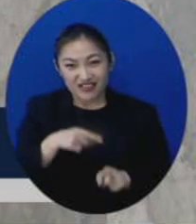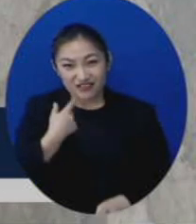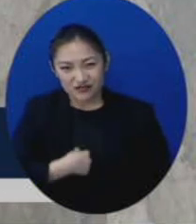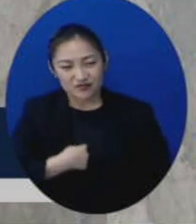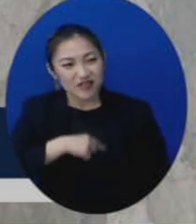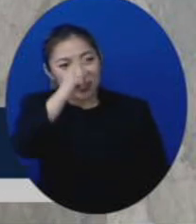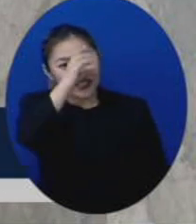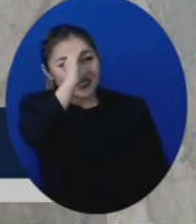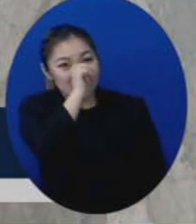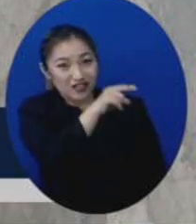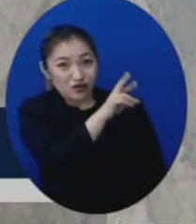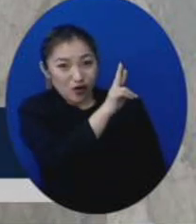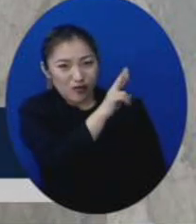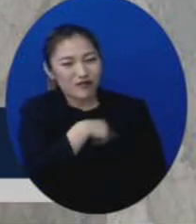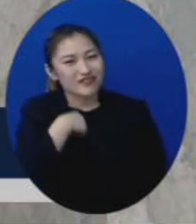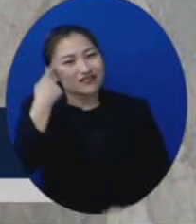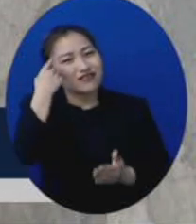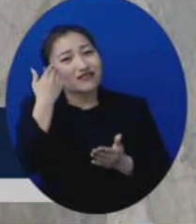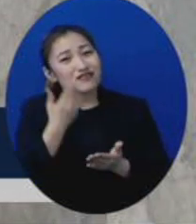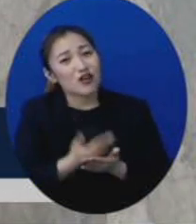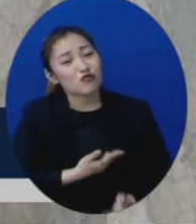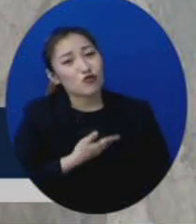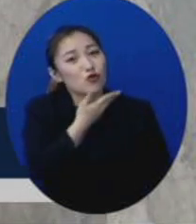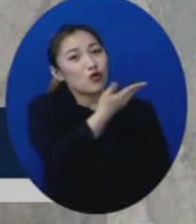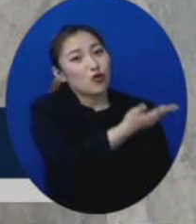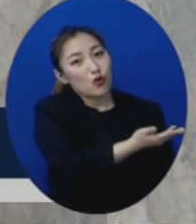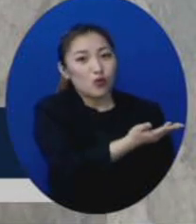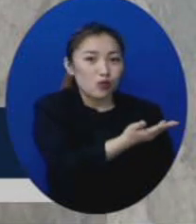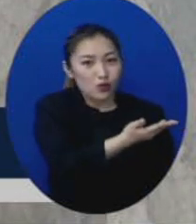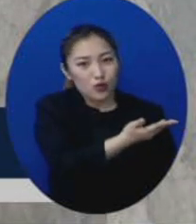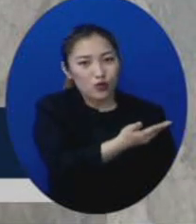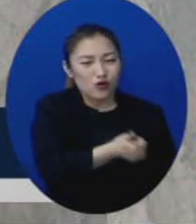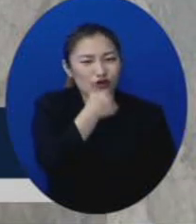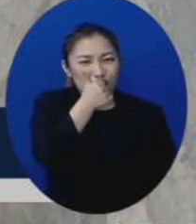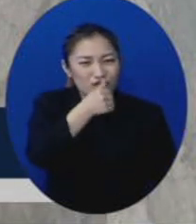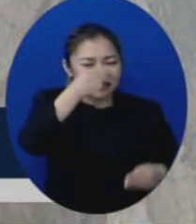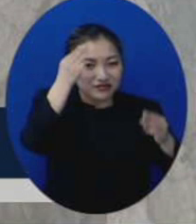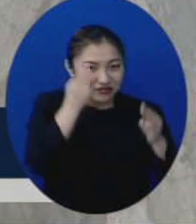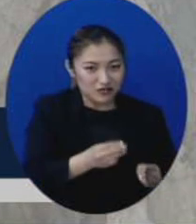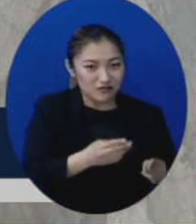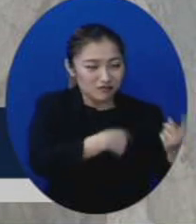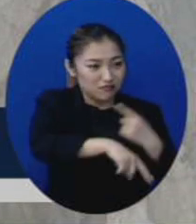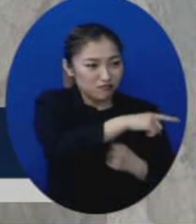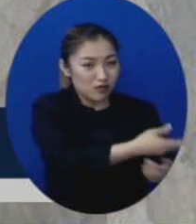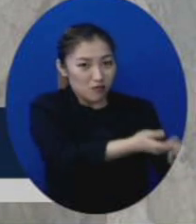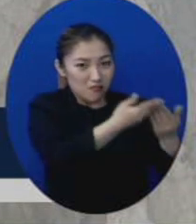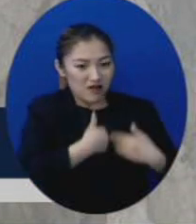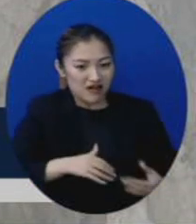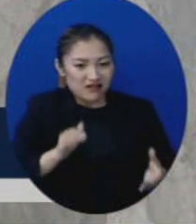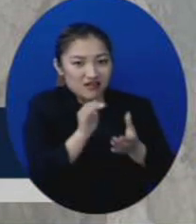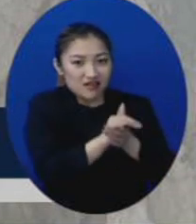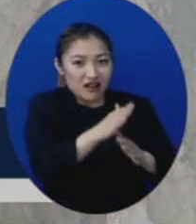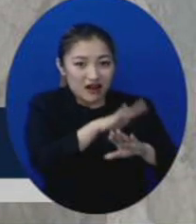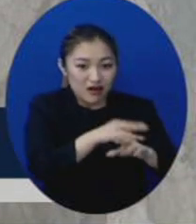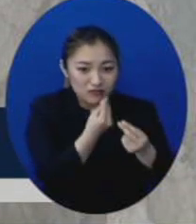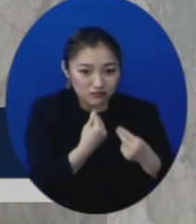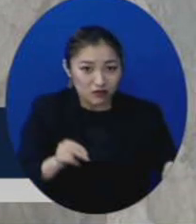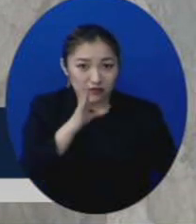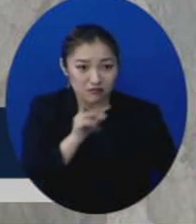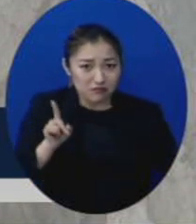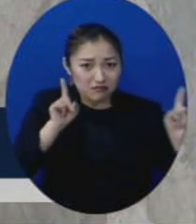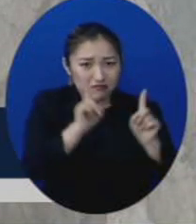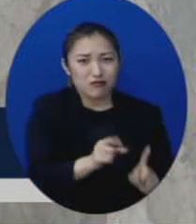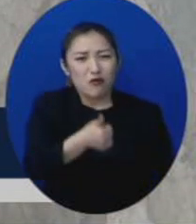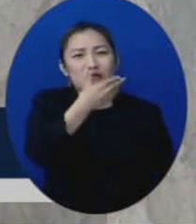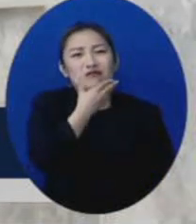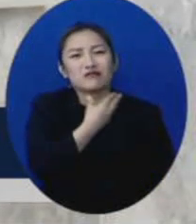тавиад, элчин сайд энийг онцгойлон анхаарч үзэж бас энэ асуудлыг шийдэж өгч байгаа энэ гэрээнд зурж зоох үйл ажиллагаанд оролцож байгаад бол бас